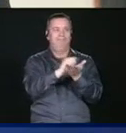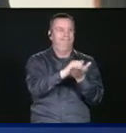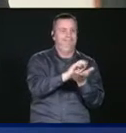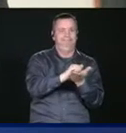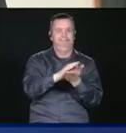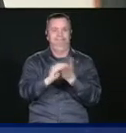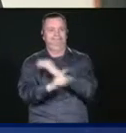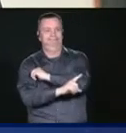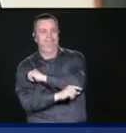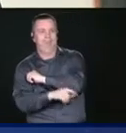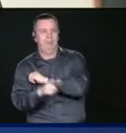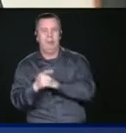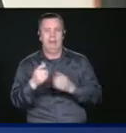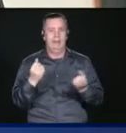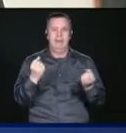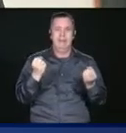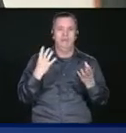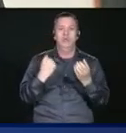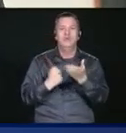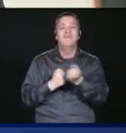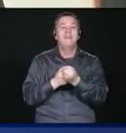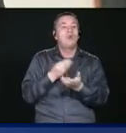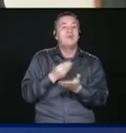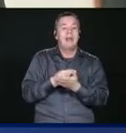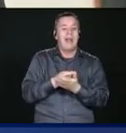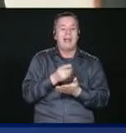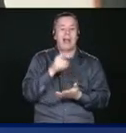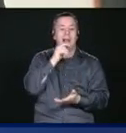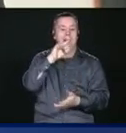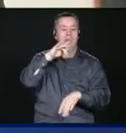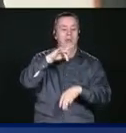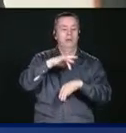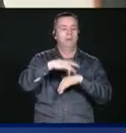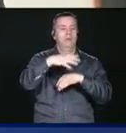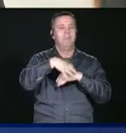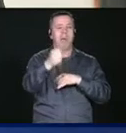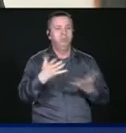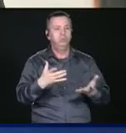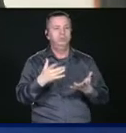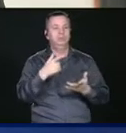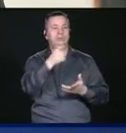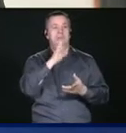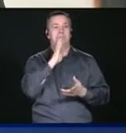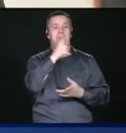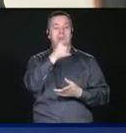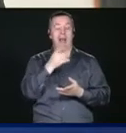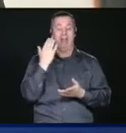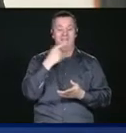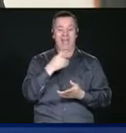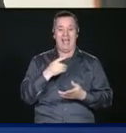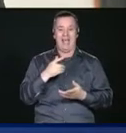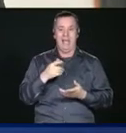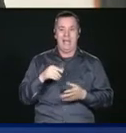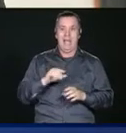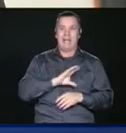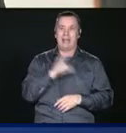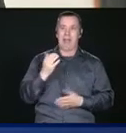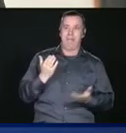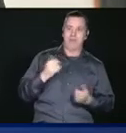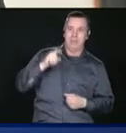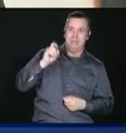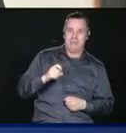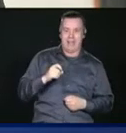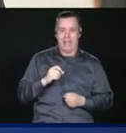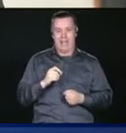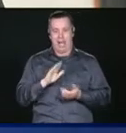Vous avez dit que le Canada a besoin d'avoir un secteur aérien fort après ça. Alors, est-ce que vous êtes prêt